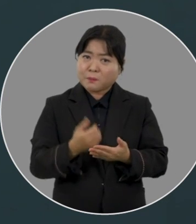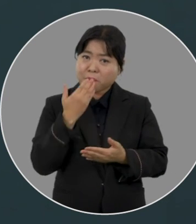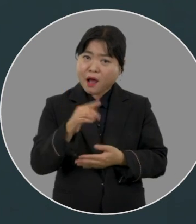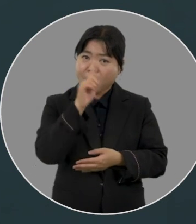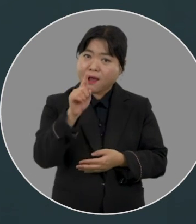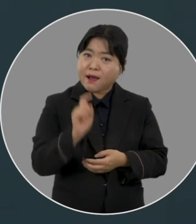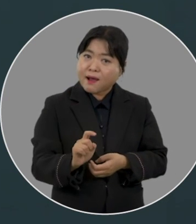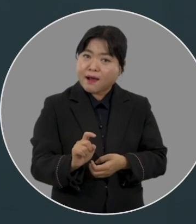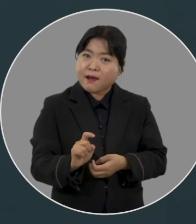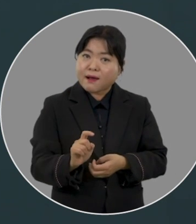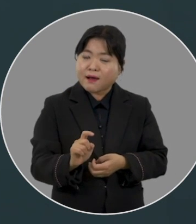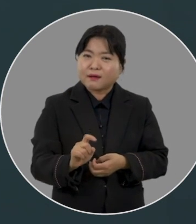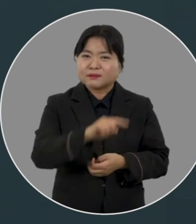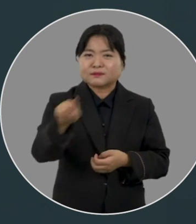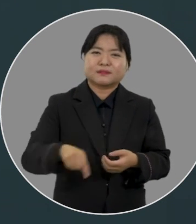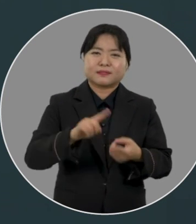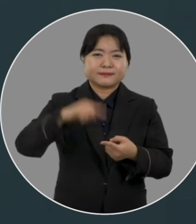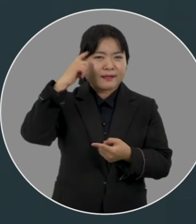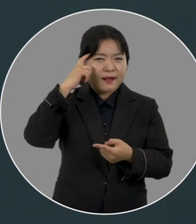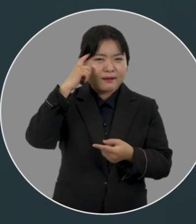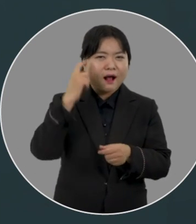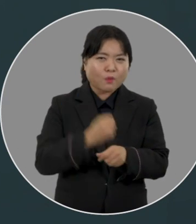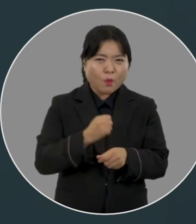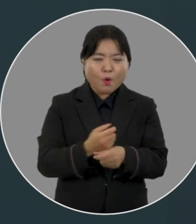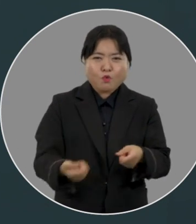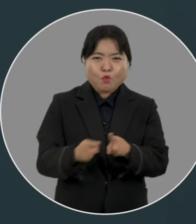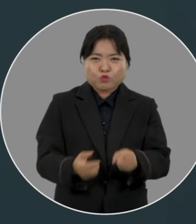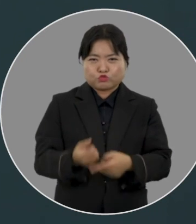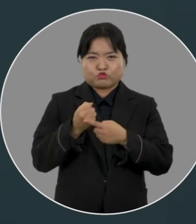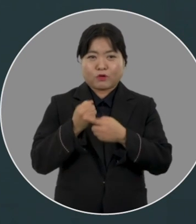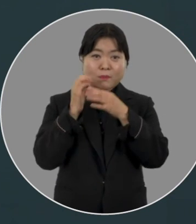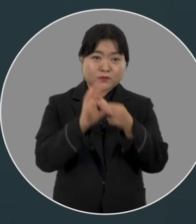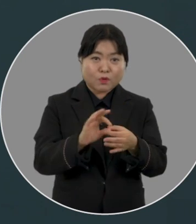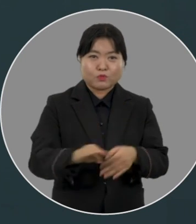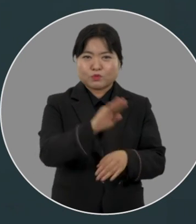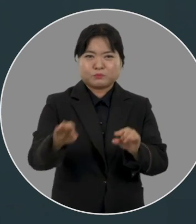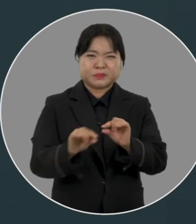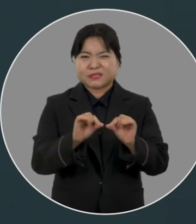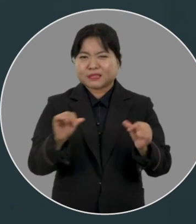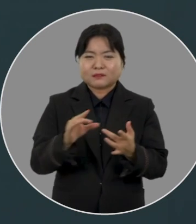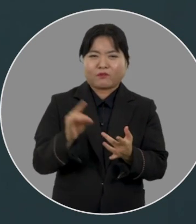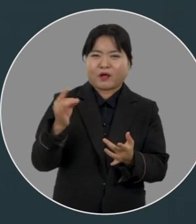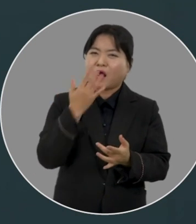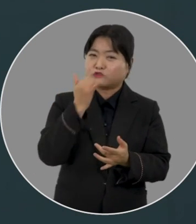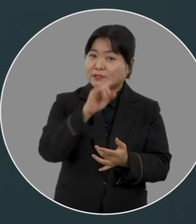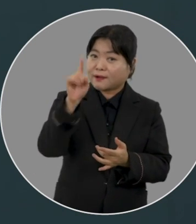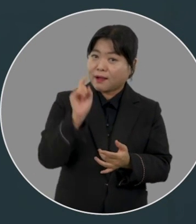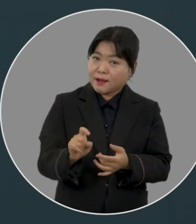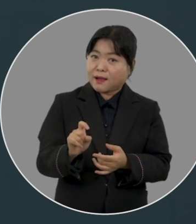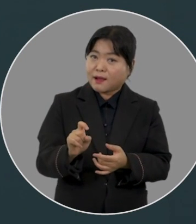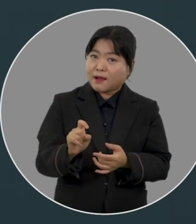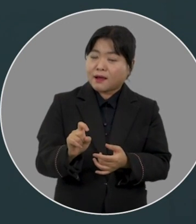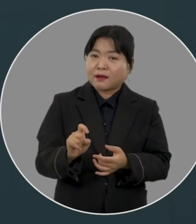수 있을까? 자꾸 그런 생각을 하고 공유하면서 우리도 비슷한 선택을 할 수 있을까?